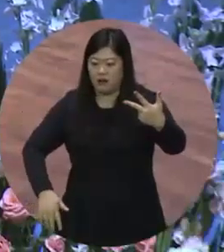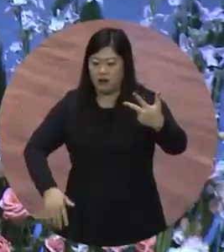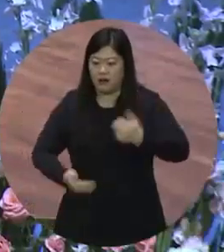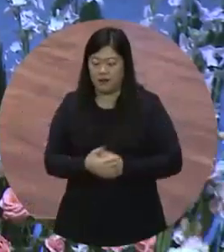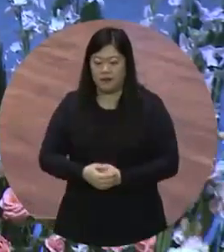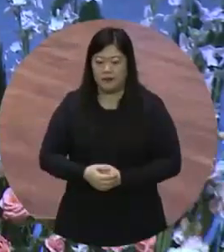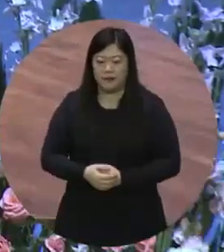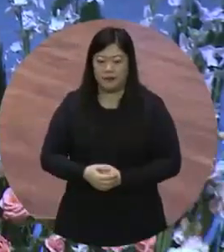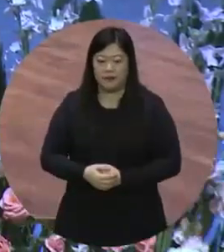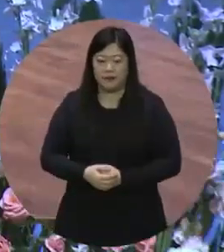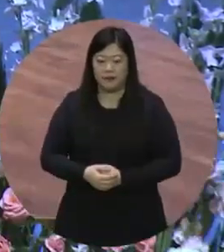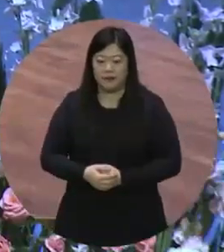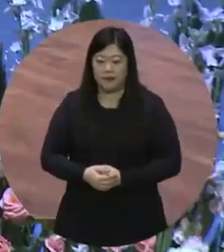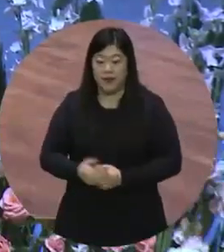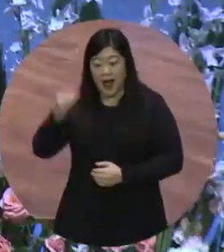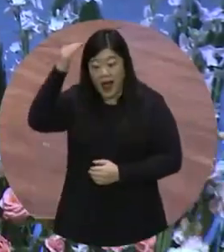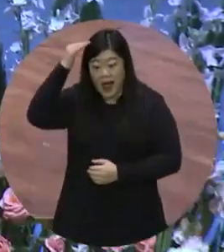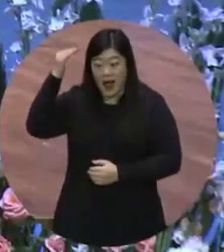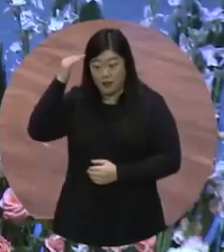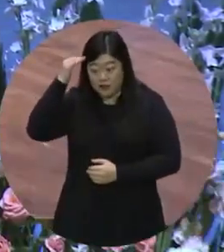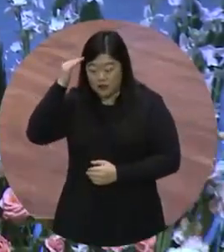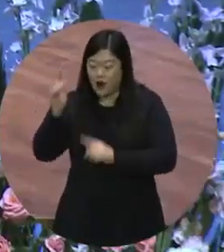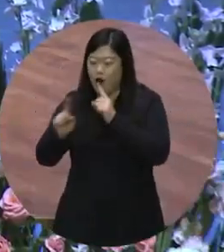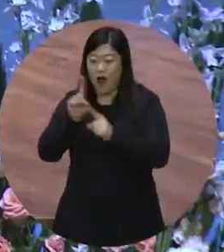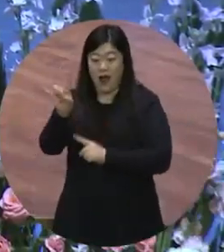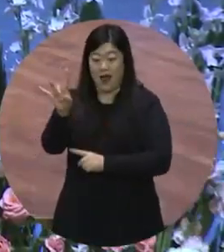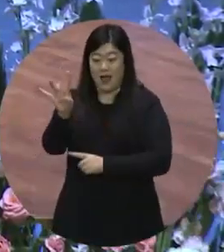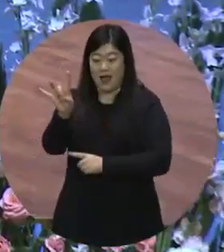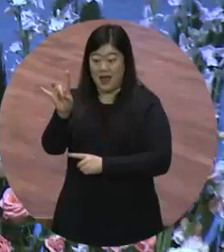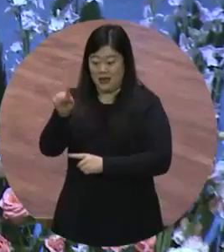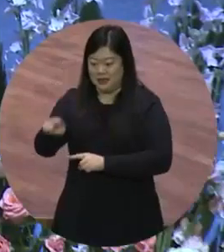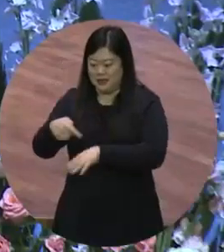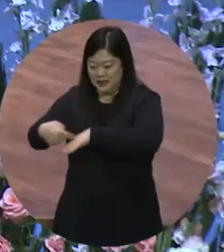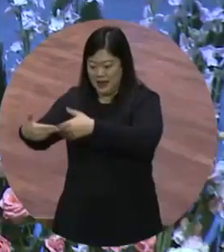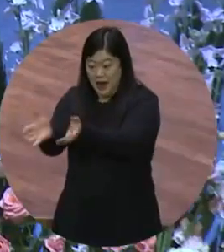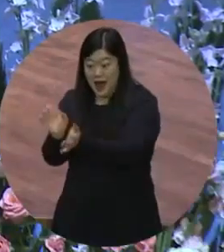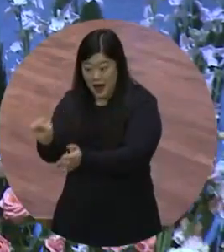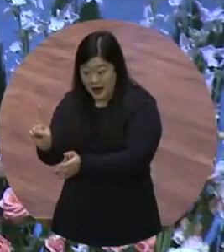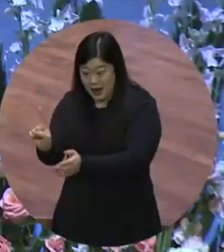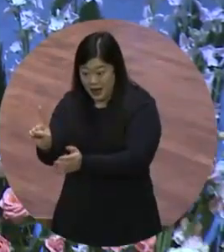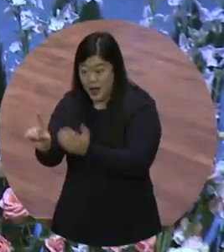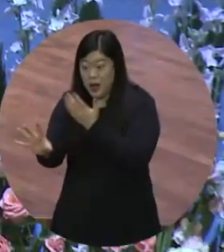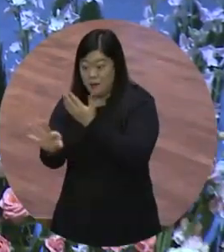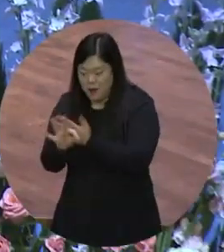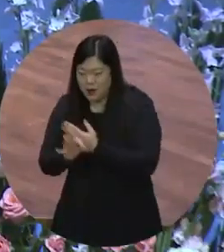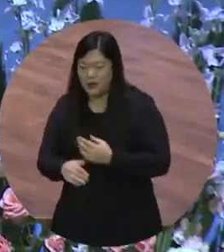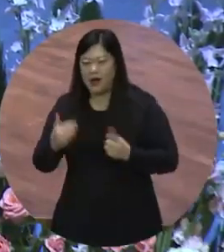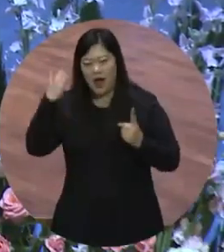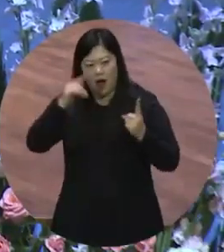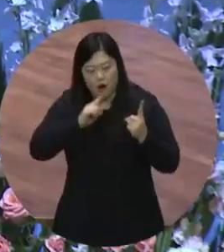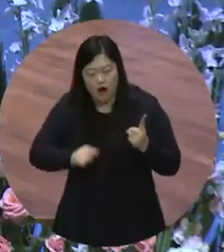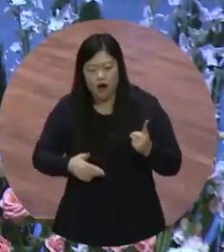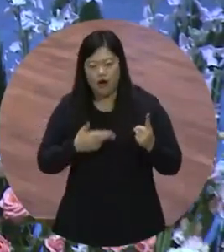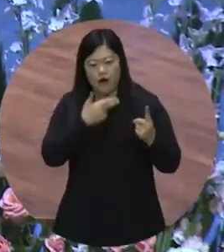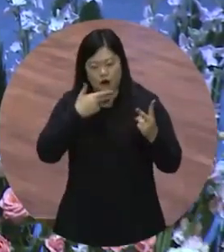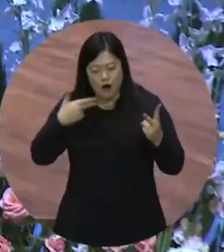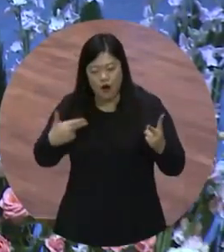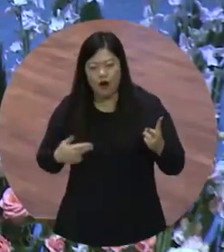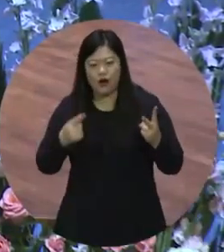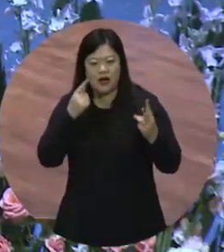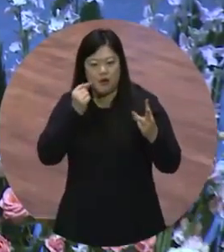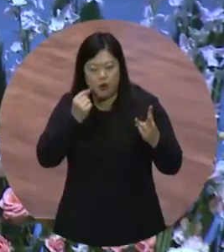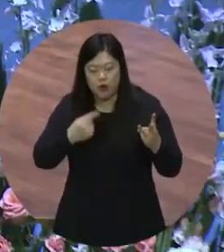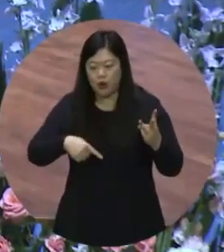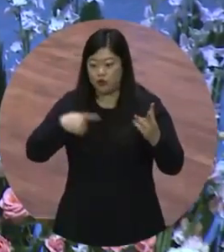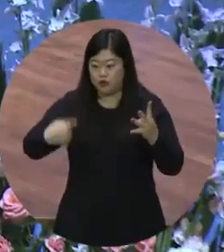해당되는데 그런 종족 중에서 7,000 종족 정도가 지금 복음을 듣지 못했어요.